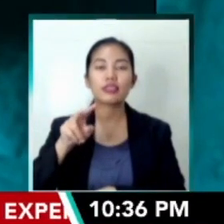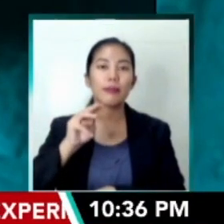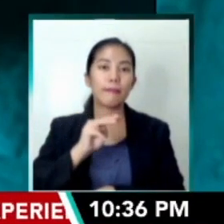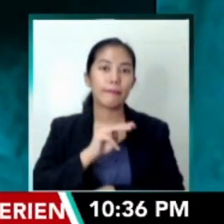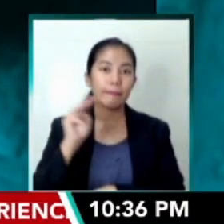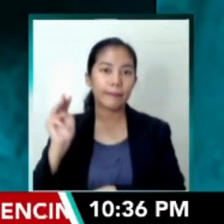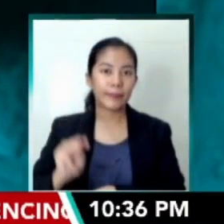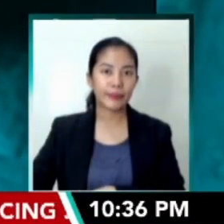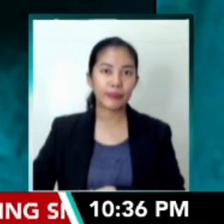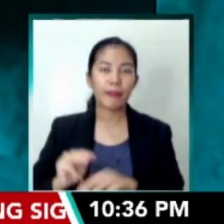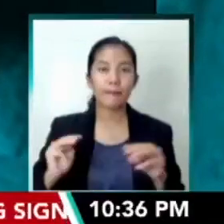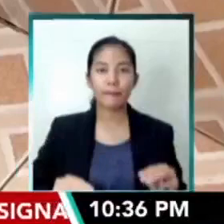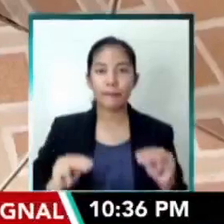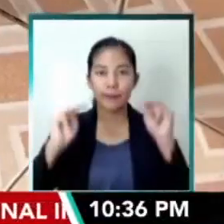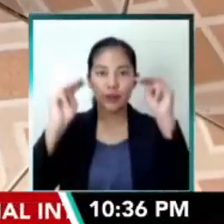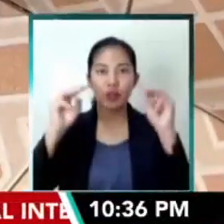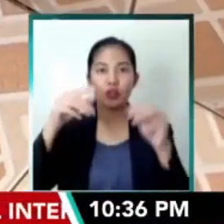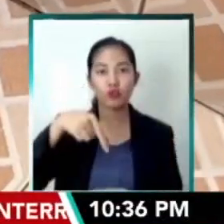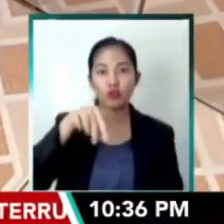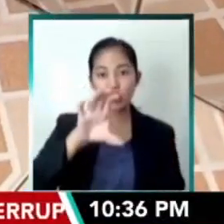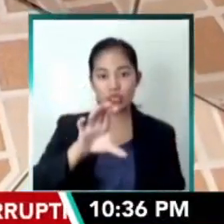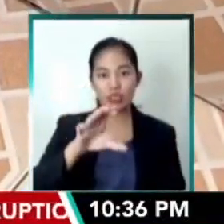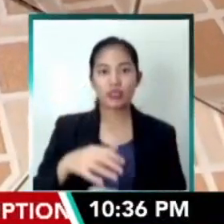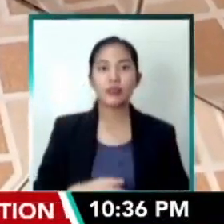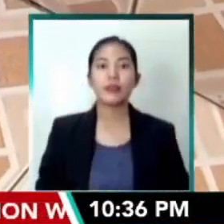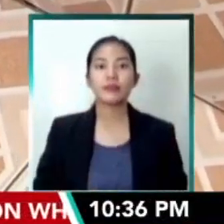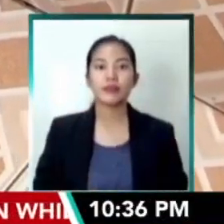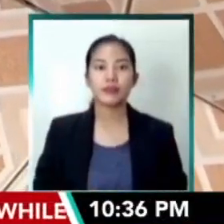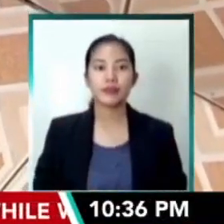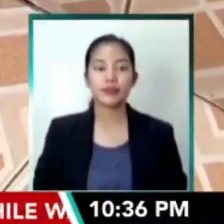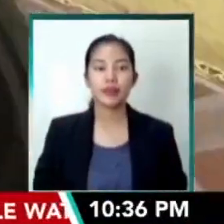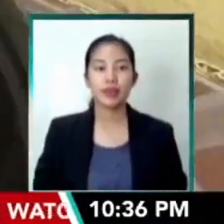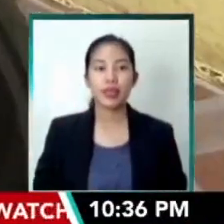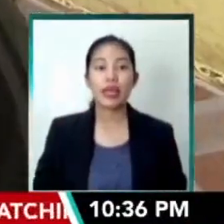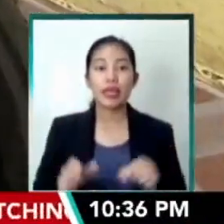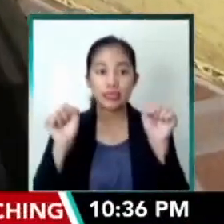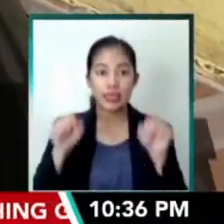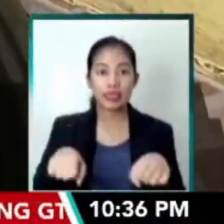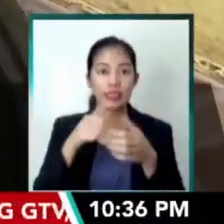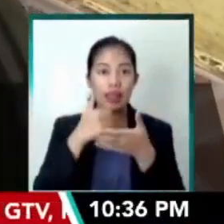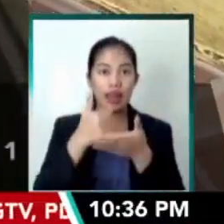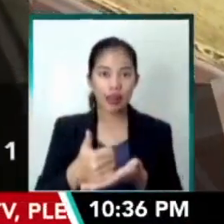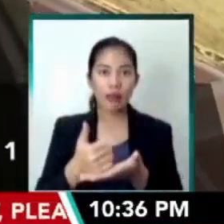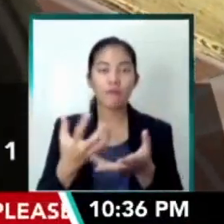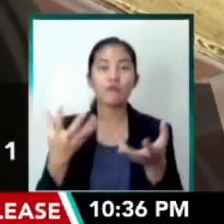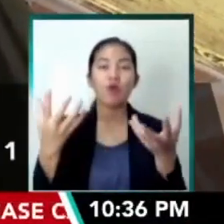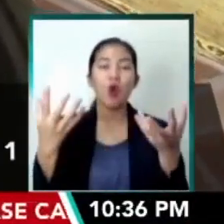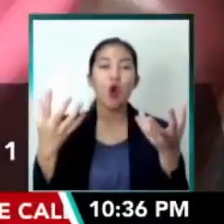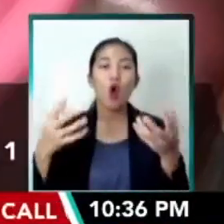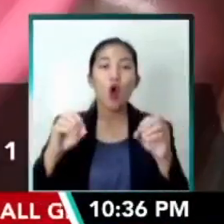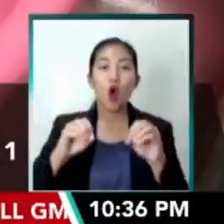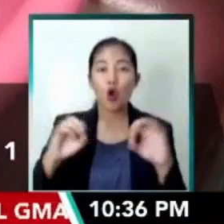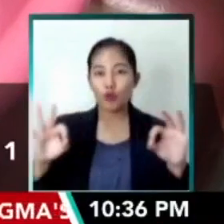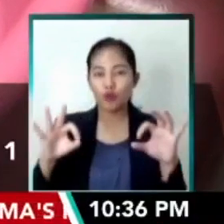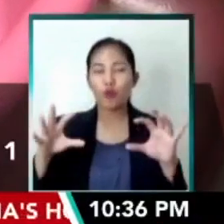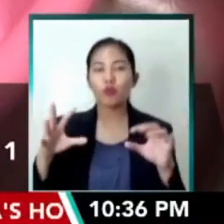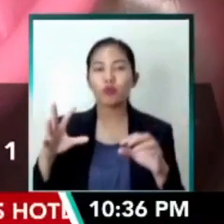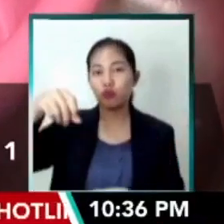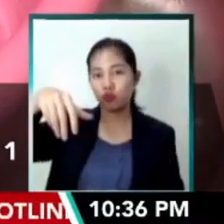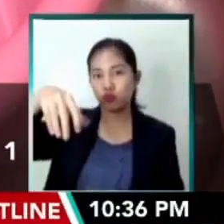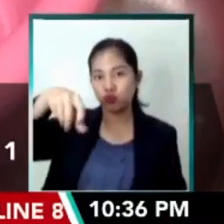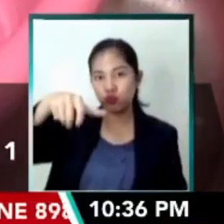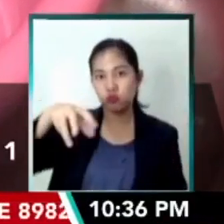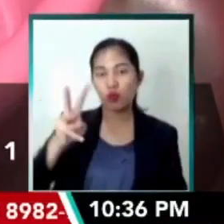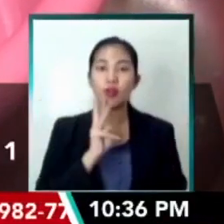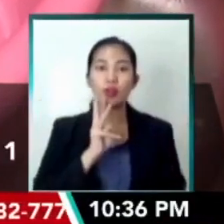City. Sabi ng Maynilad, makatutulong ang pagputol ng supply ng tubig sa off-peak hours sa pag-refill ng reservoir para sa